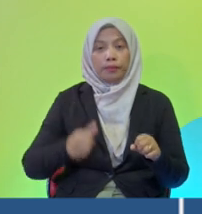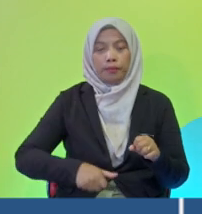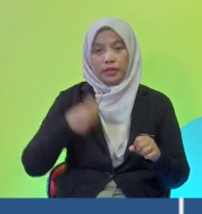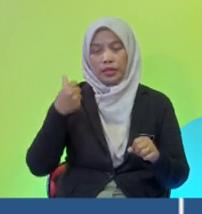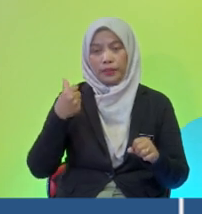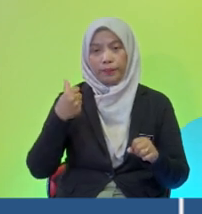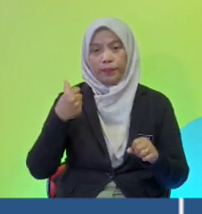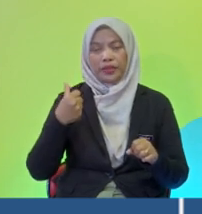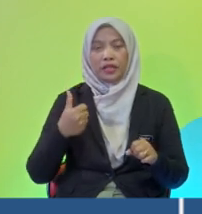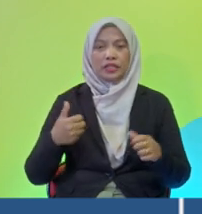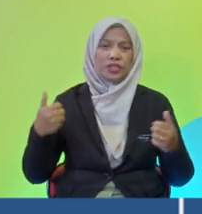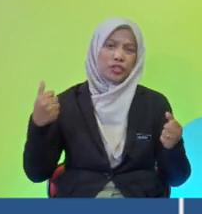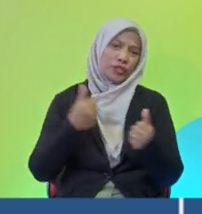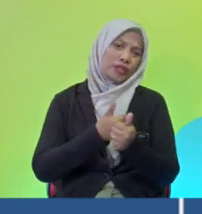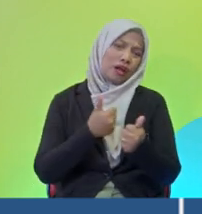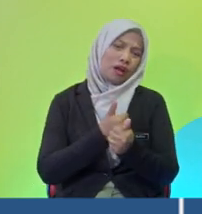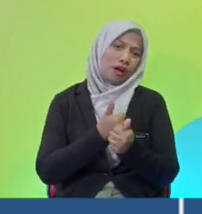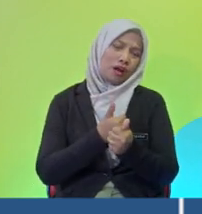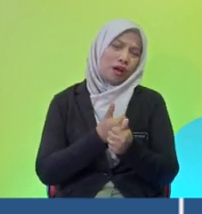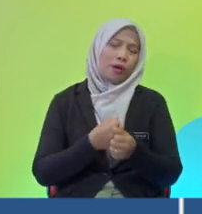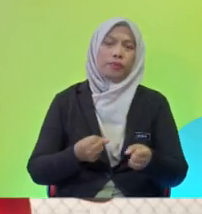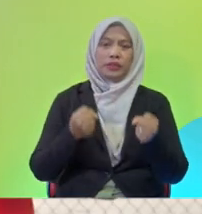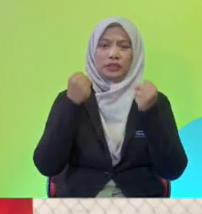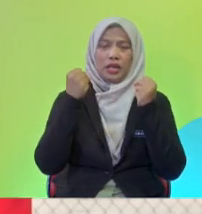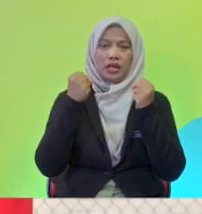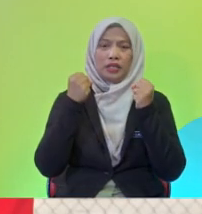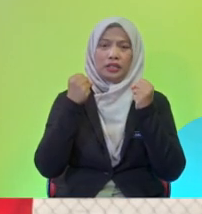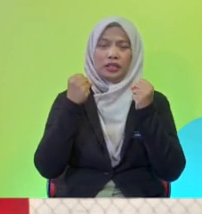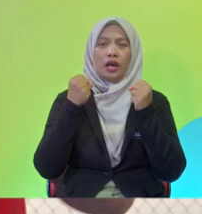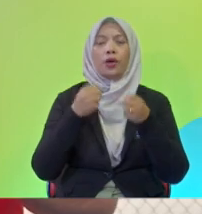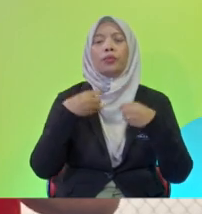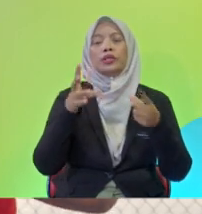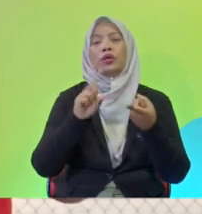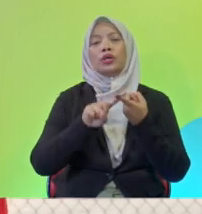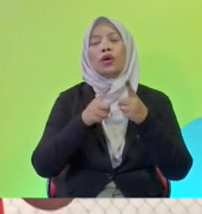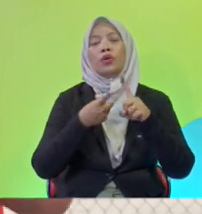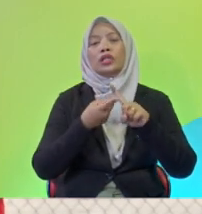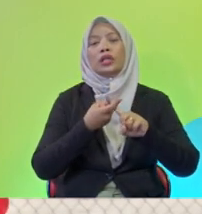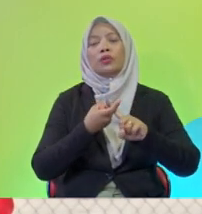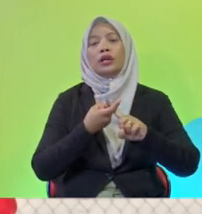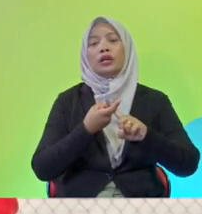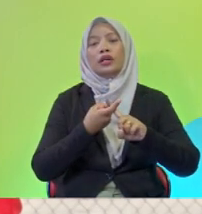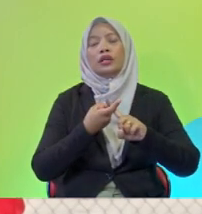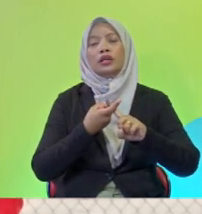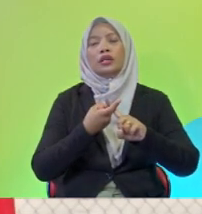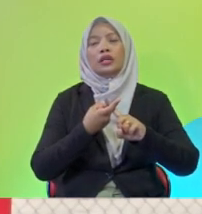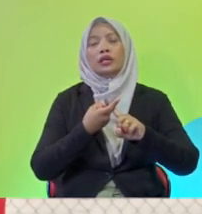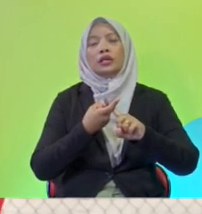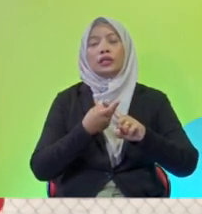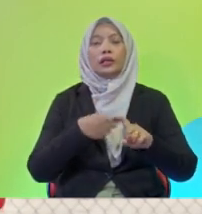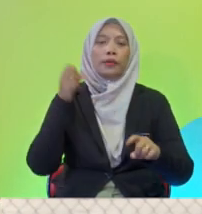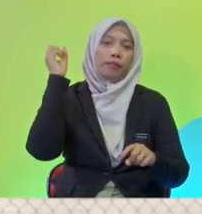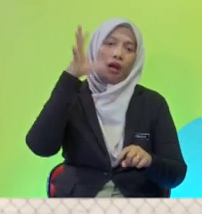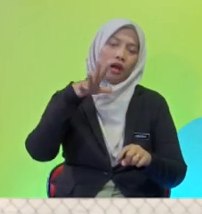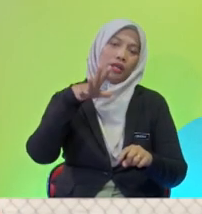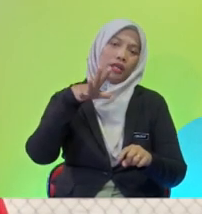strategi. Strategi menyerang, strategi bertahan. Kita akan beritahu kawan-kawan kita, kita attack satu sasaran. Kita